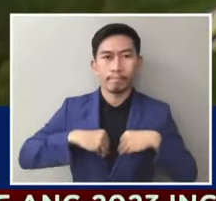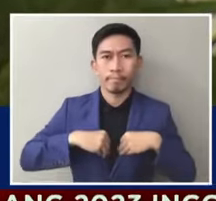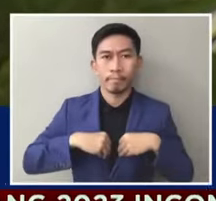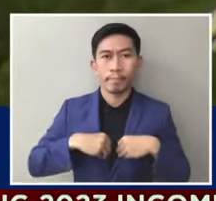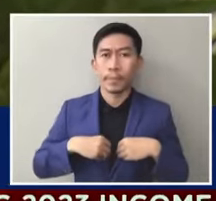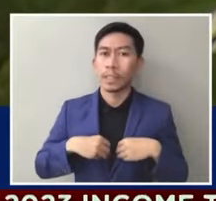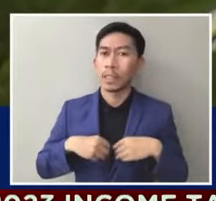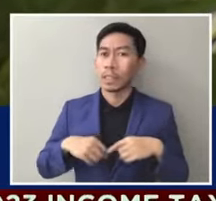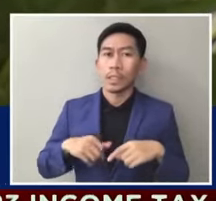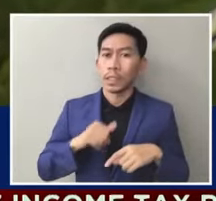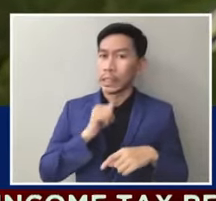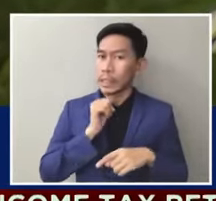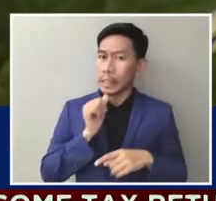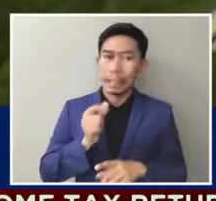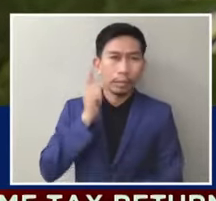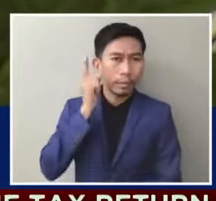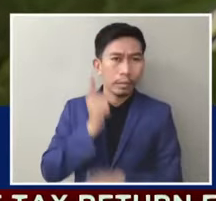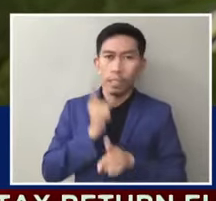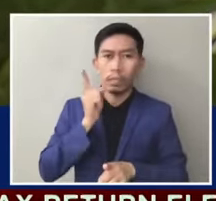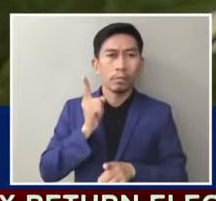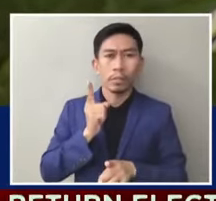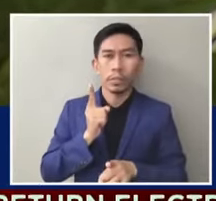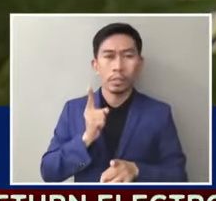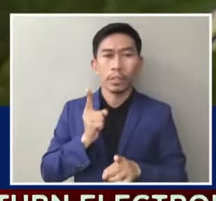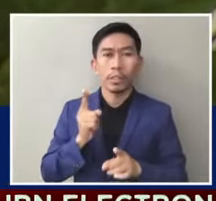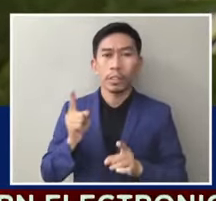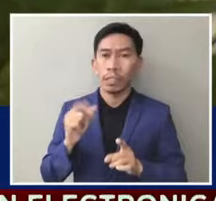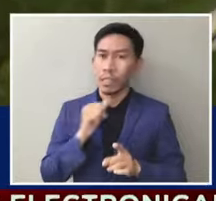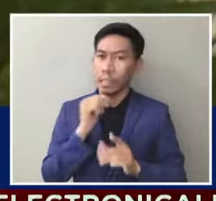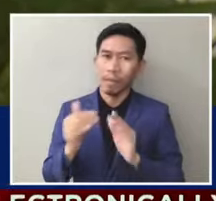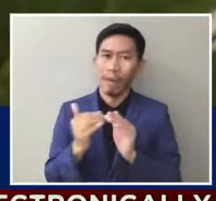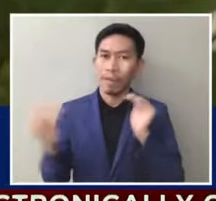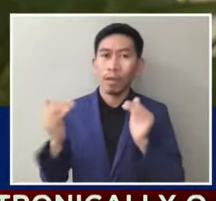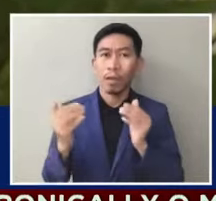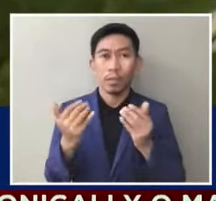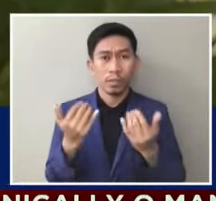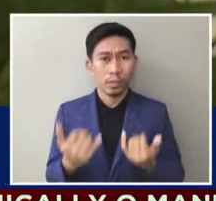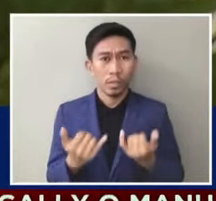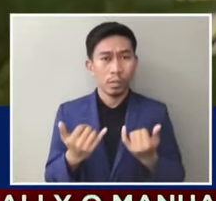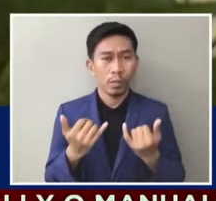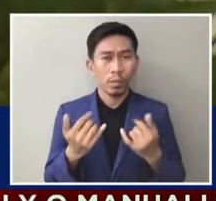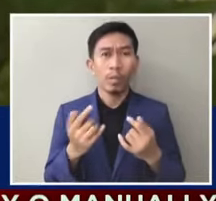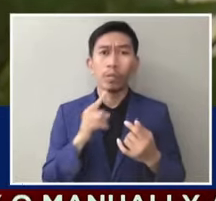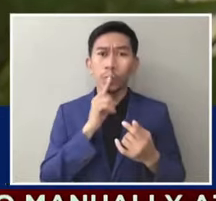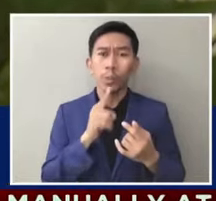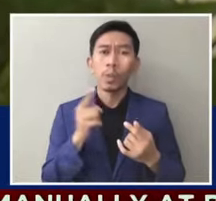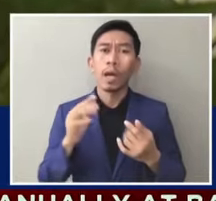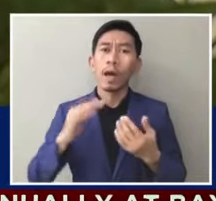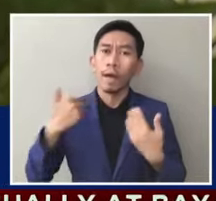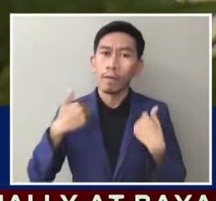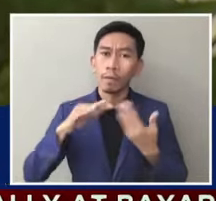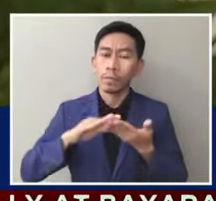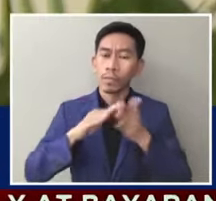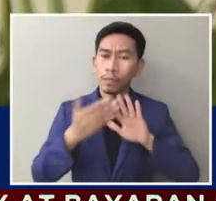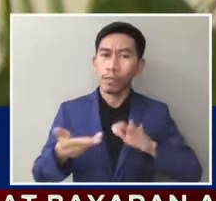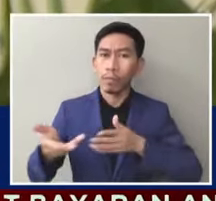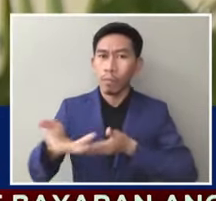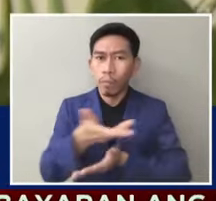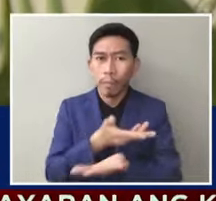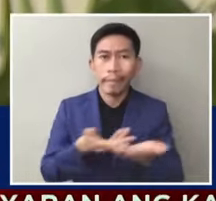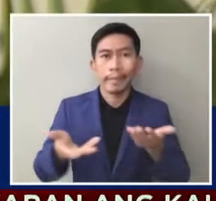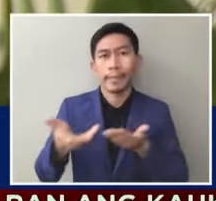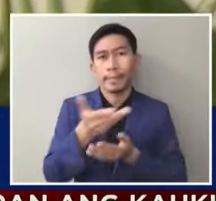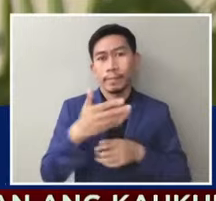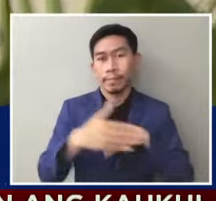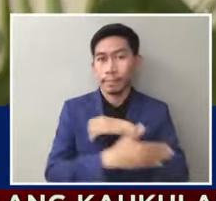makatwiran o makatarungan, lalo na sa panahong ito ng payapang pakikipag-ugnayan ng mga bansa. Tulad